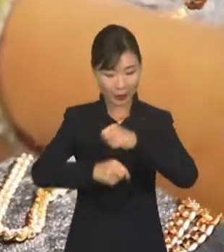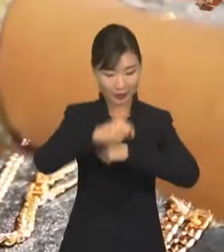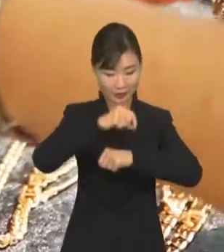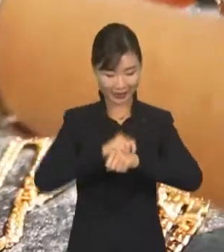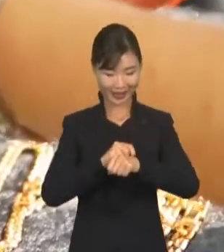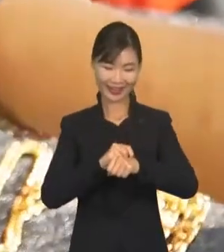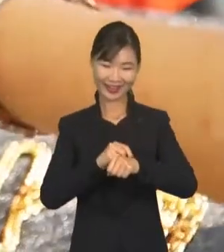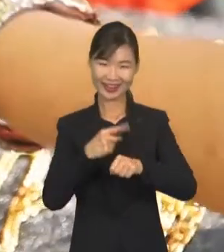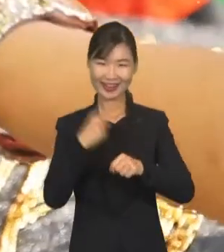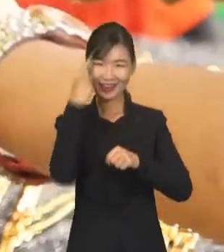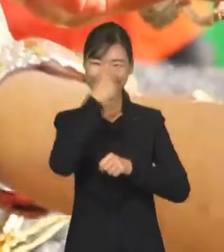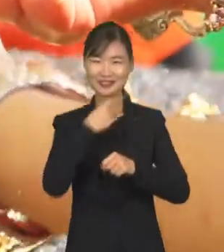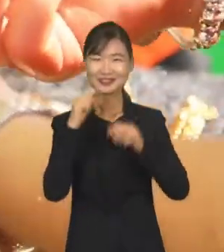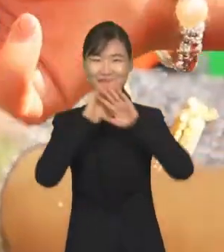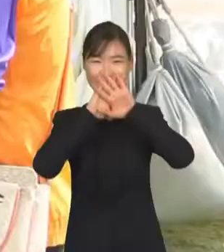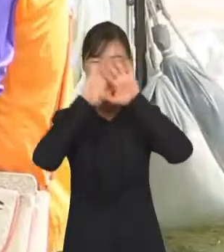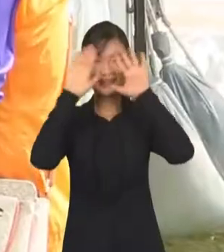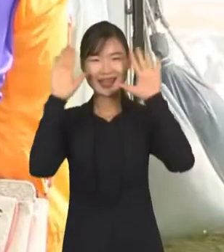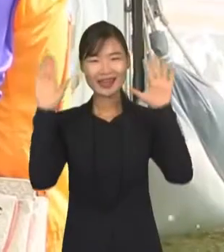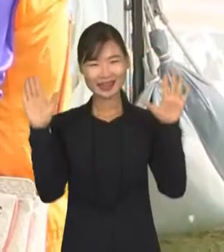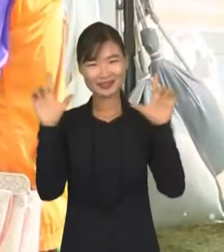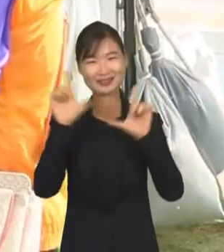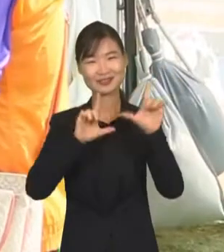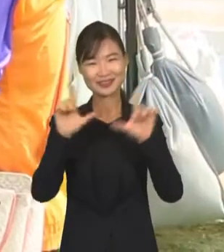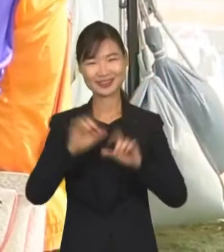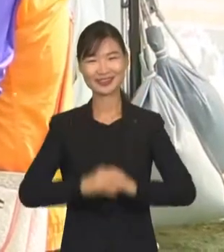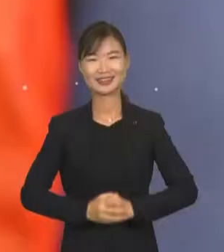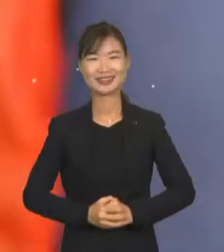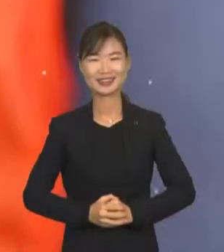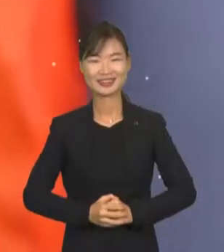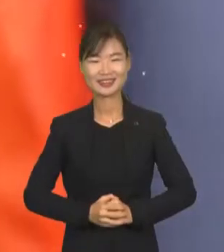뿐인데 어머니들의 얼굴이 더 화사해졌습니다.